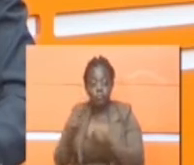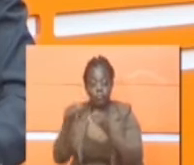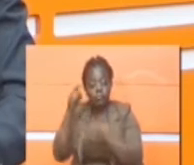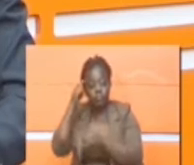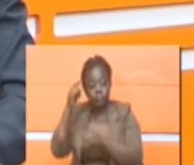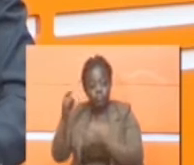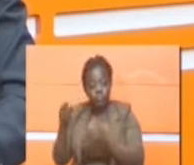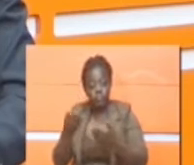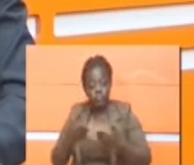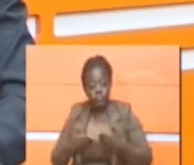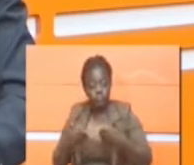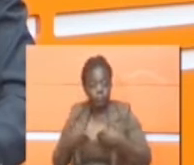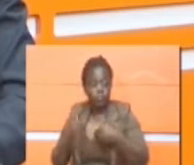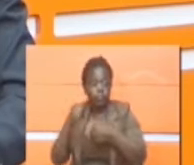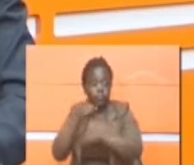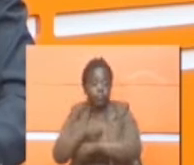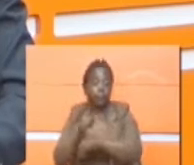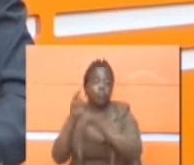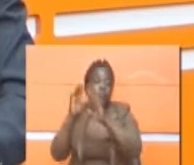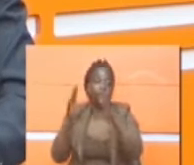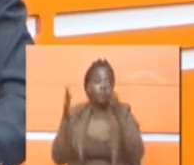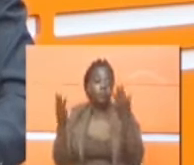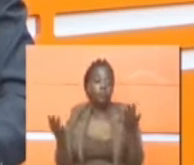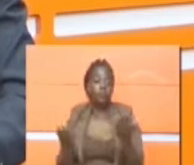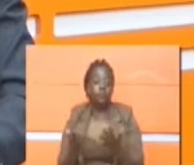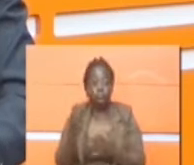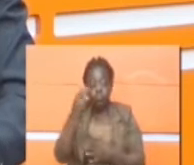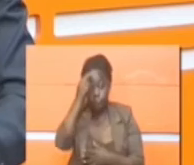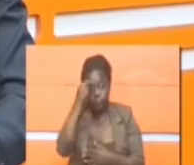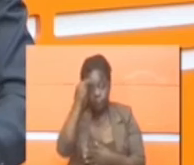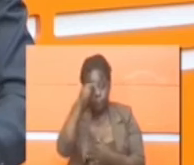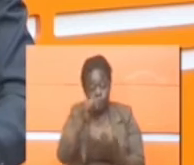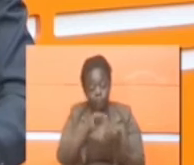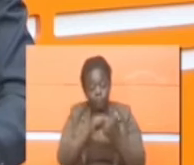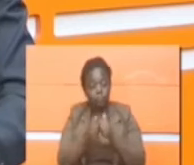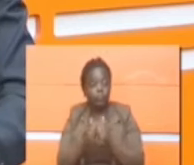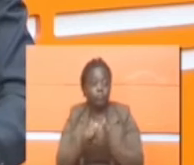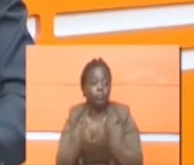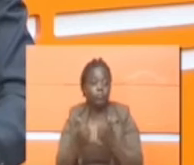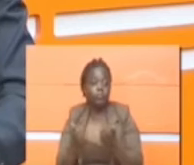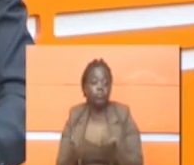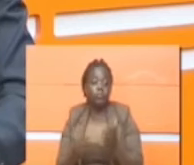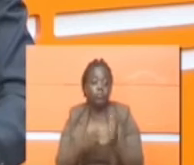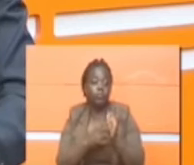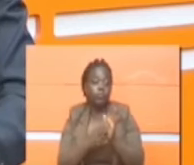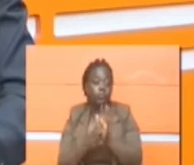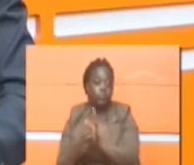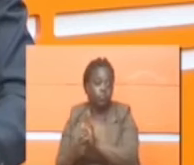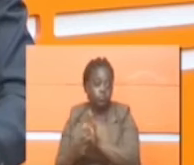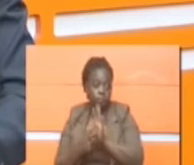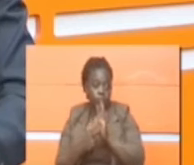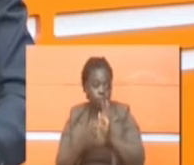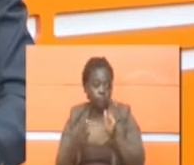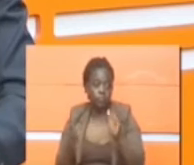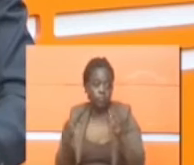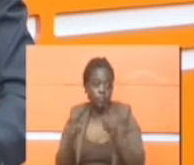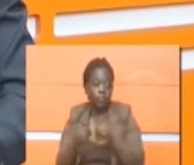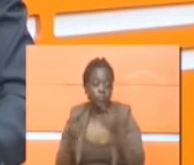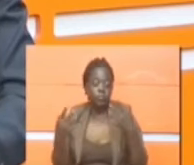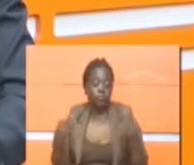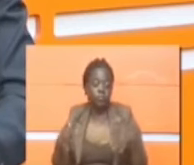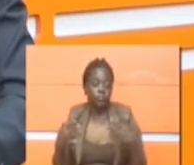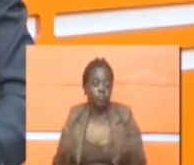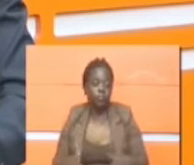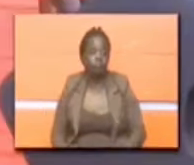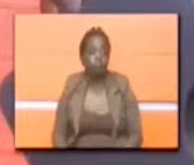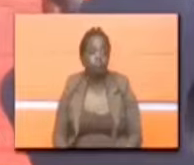ekitaba bannannyini masomero ku mukolo abayizi kubavuganyiriza omukwolesa era nga kibadde kiyitirivu.